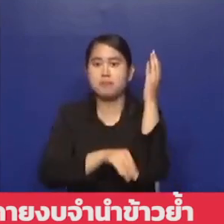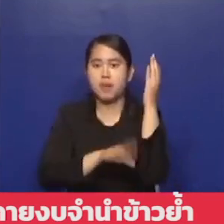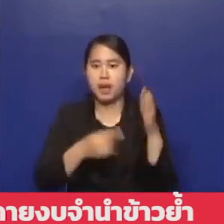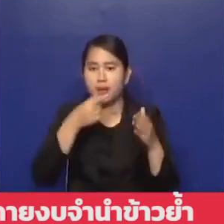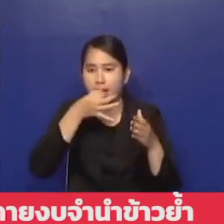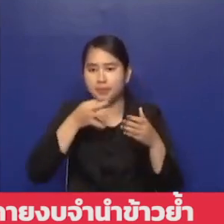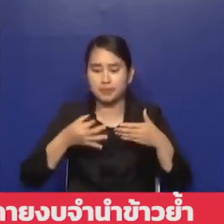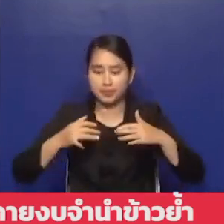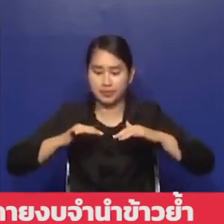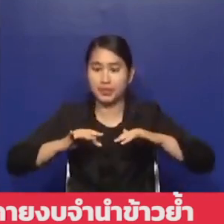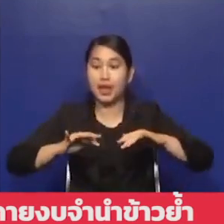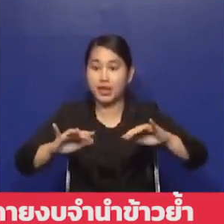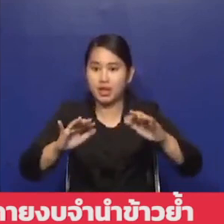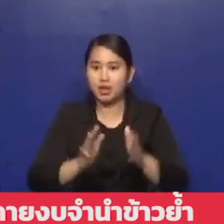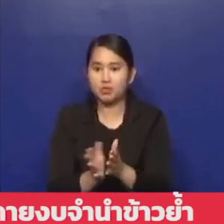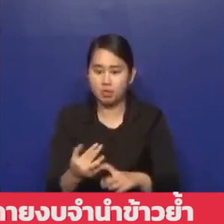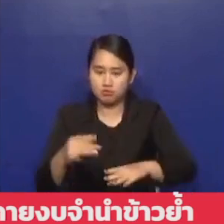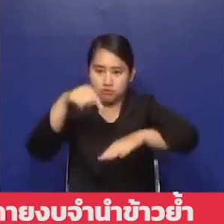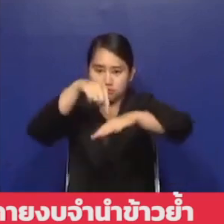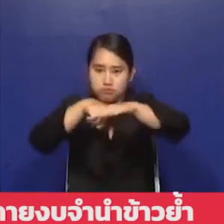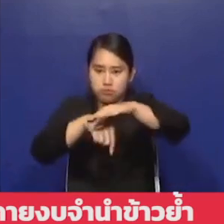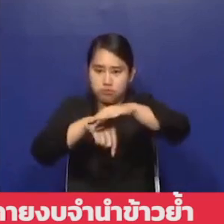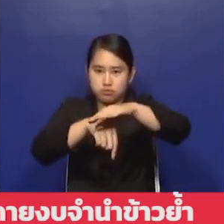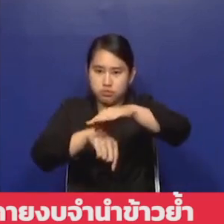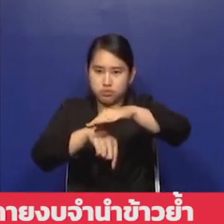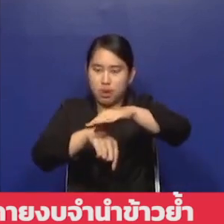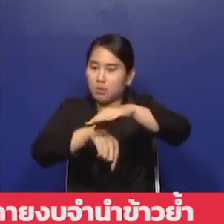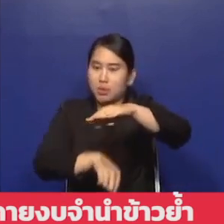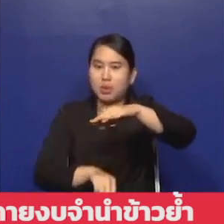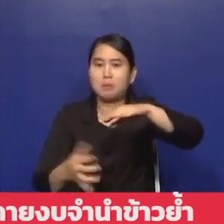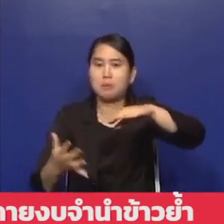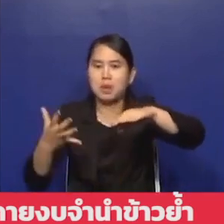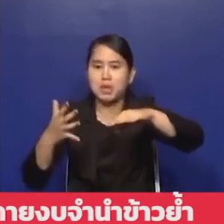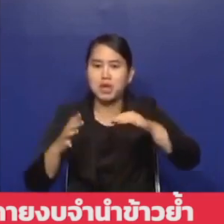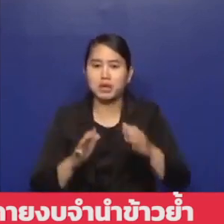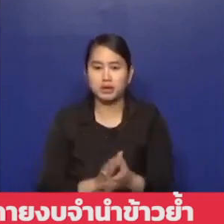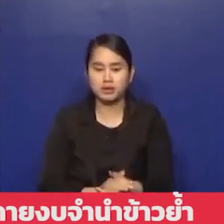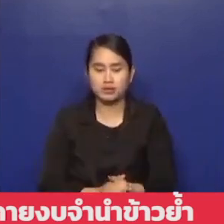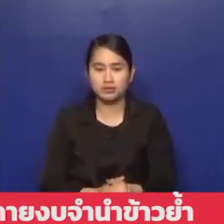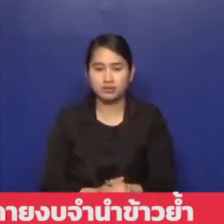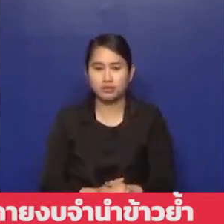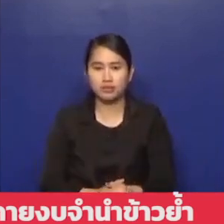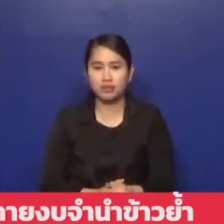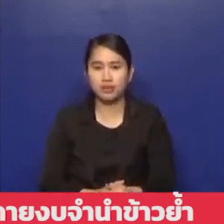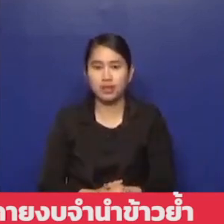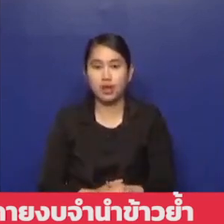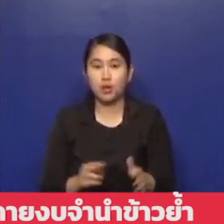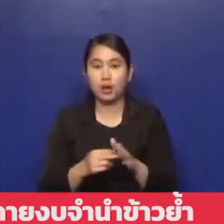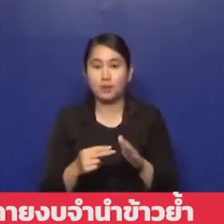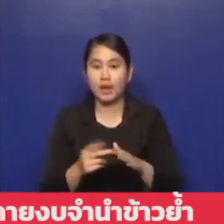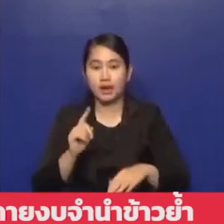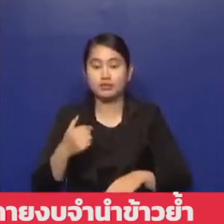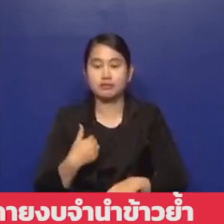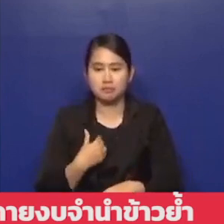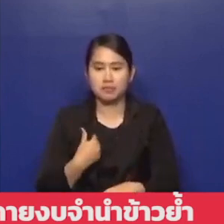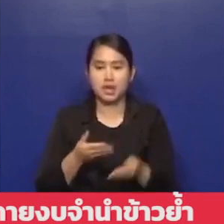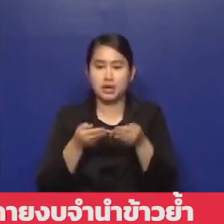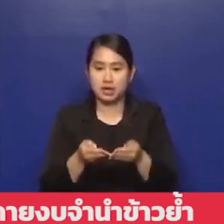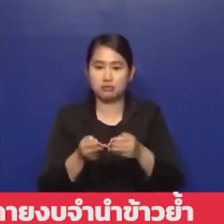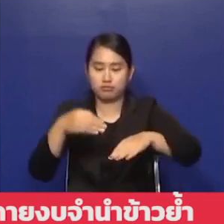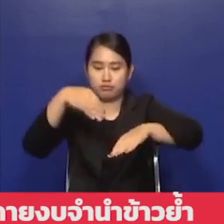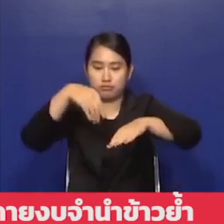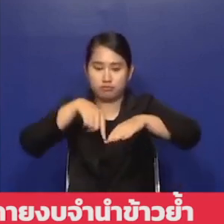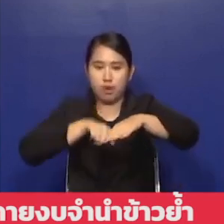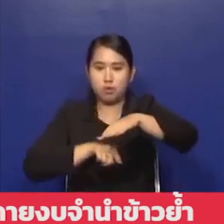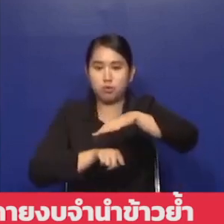ารนอกจากนี้นายกรัฐมนตรีได้กล่าวชี้แจงถึงเรื่องการชุมนุมที่หนาแน่นอยู่ก็กังวลเรื่องของการแพร่ระบาดโควิด-19 ค่ะว่า